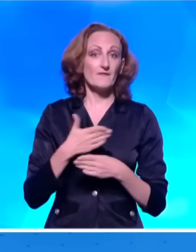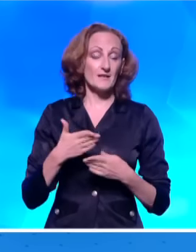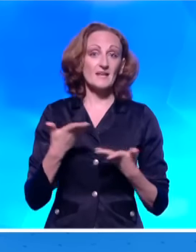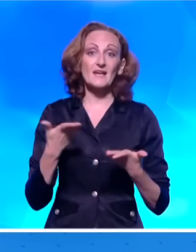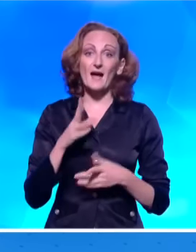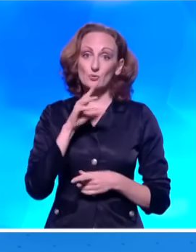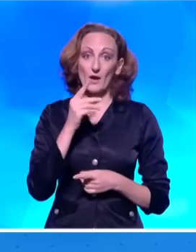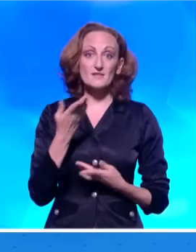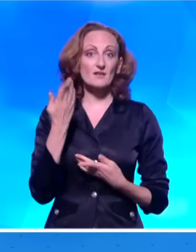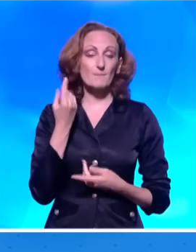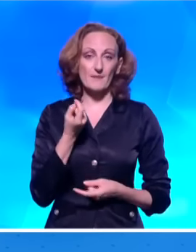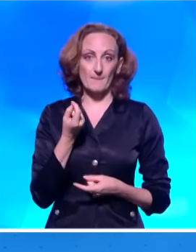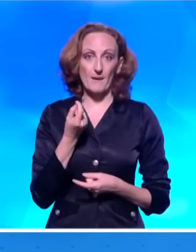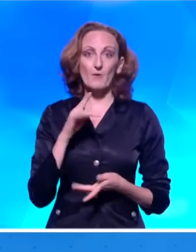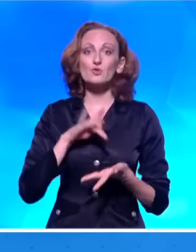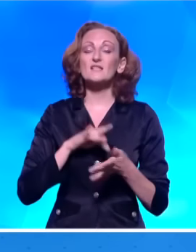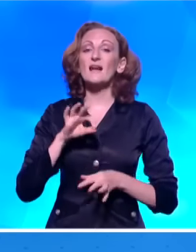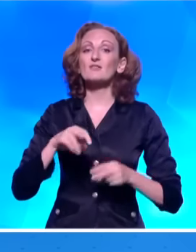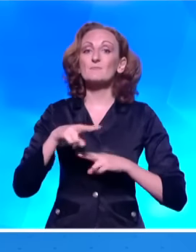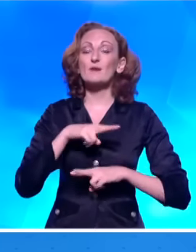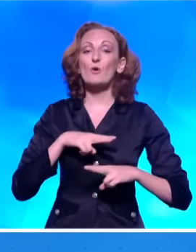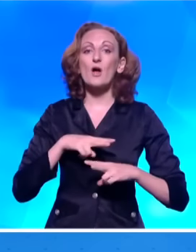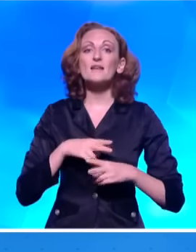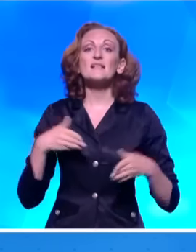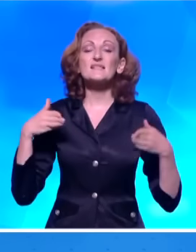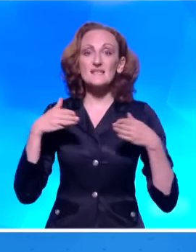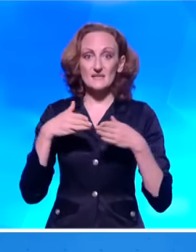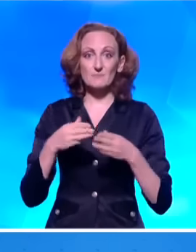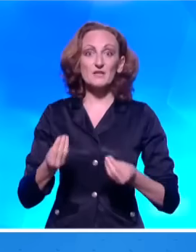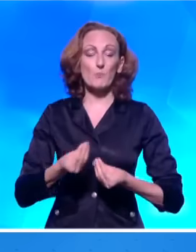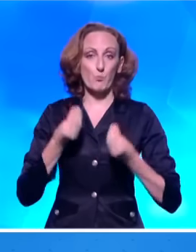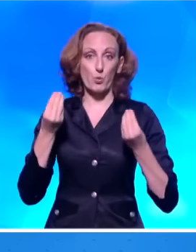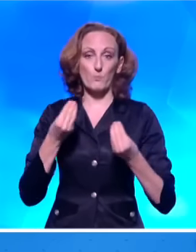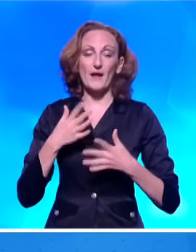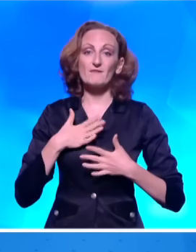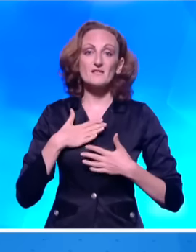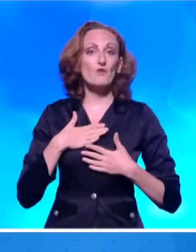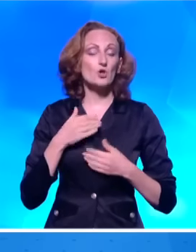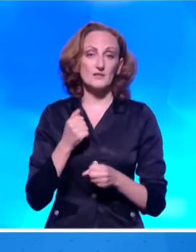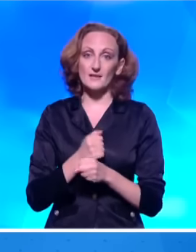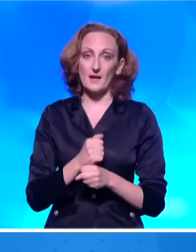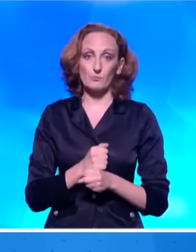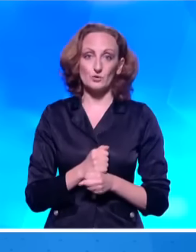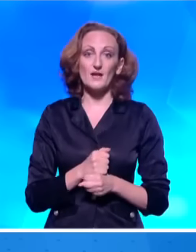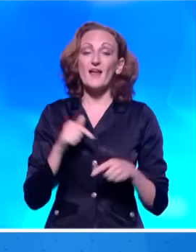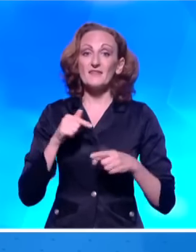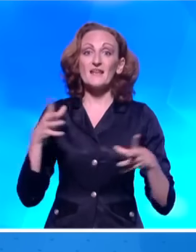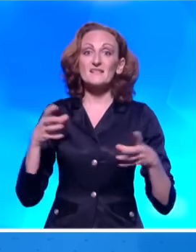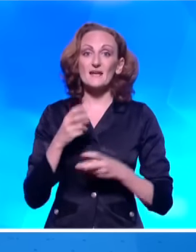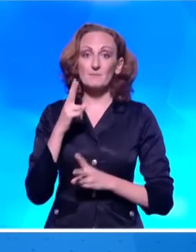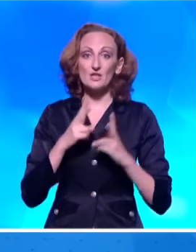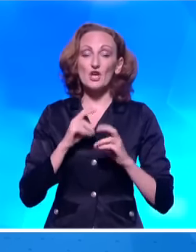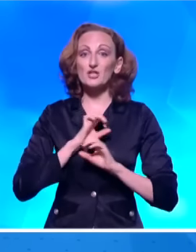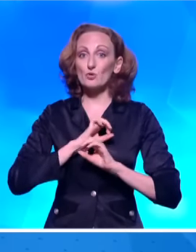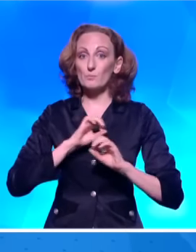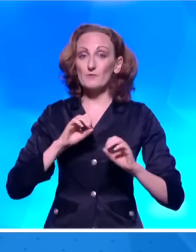и преди малко, Централната избирателна комисия се стреми да подобрява своята работа. Днес взехме решението и да обявим